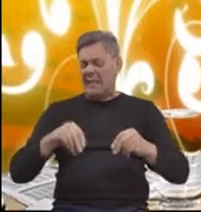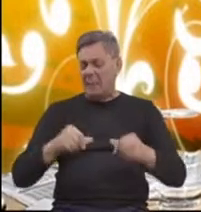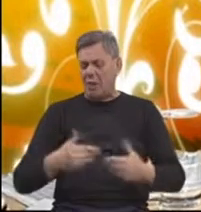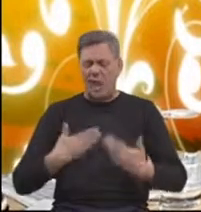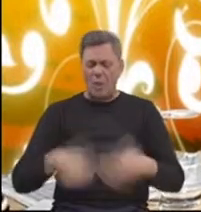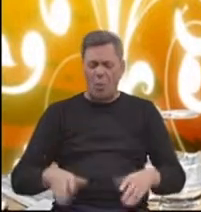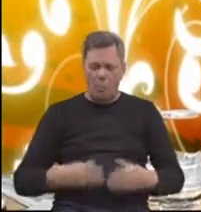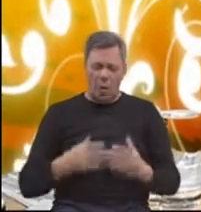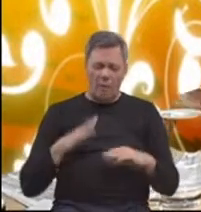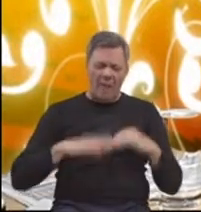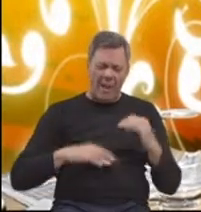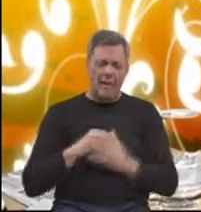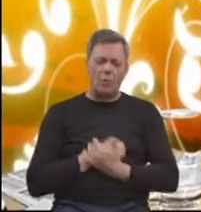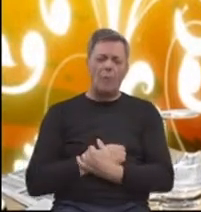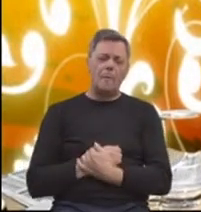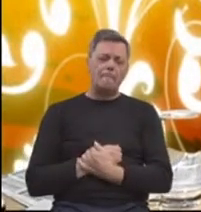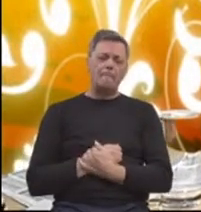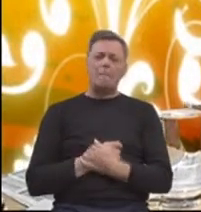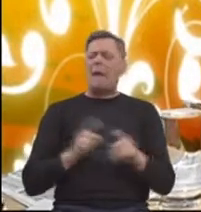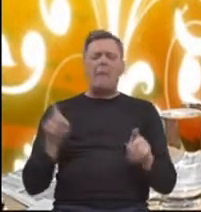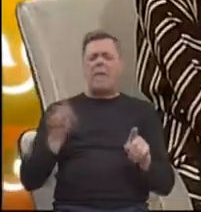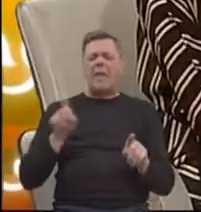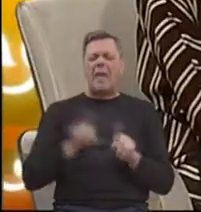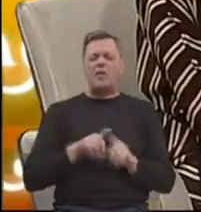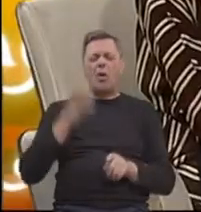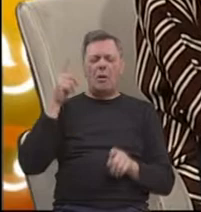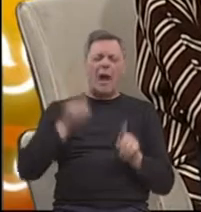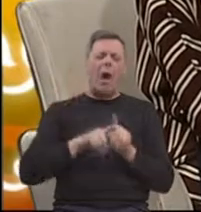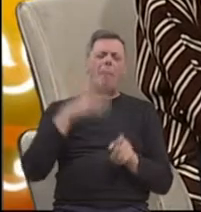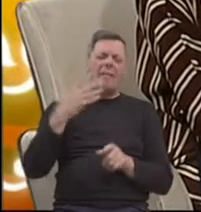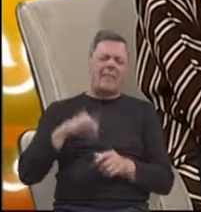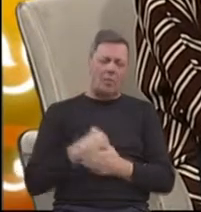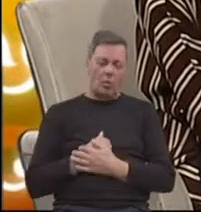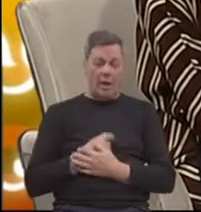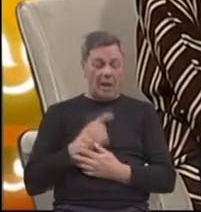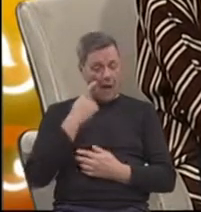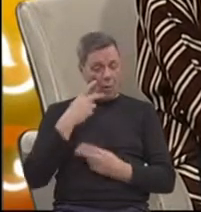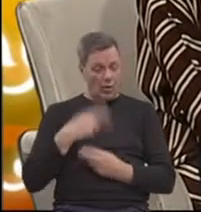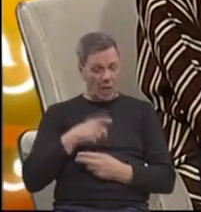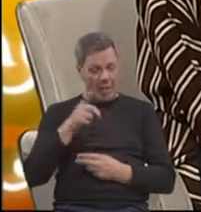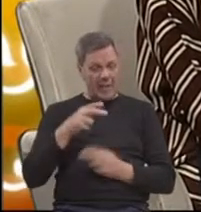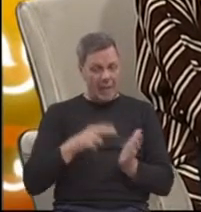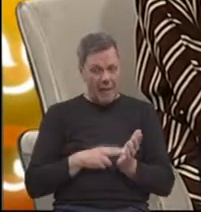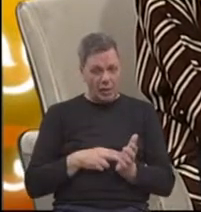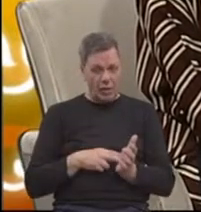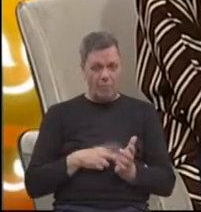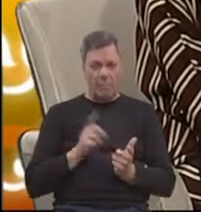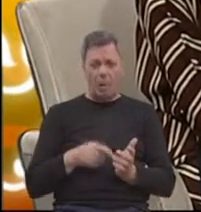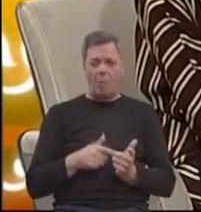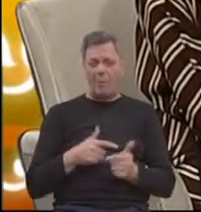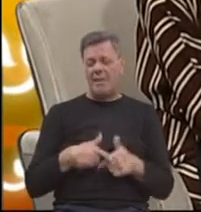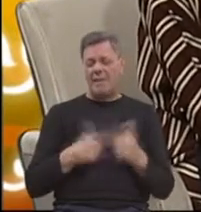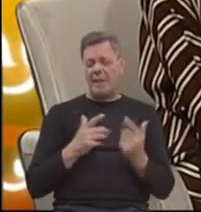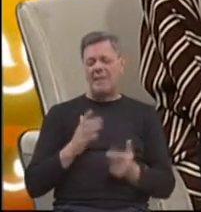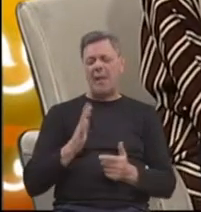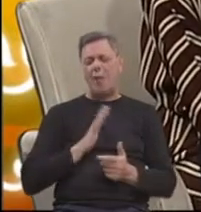jednu kvalitetu uzgoja kao što je imalo pred 50 godina. Ukoliko ćemo strahovati na taj način, trebalo bi zapravo biti svjestan mogućih potencijalnih